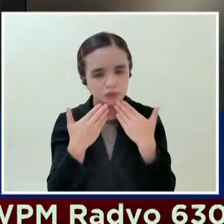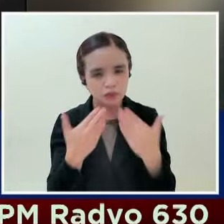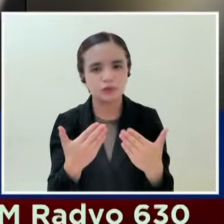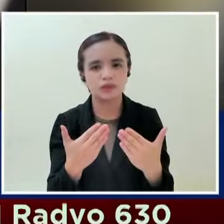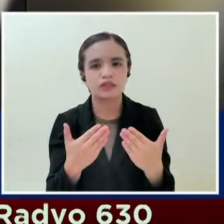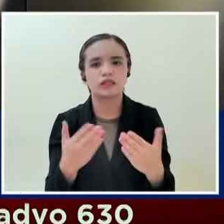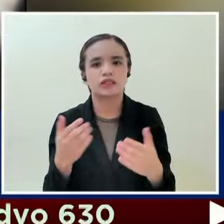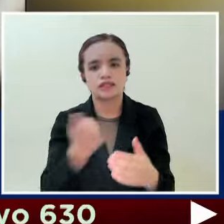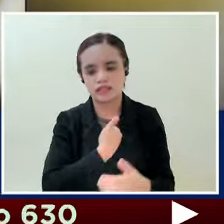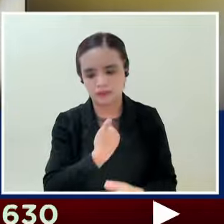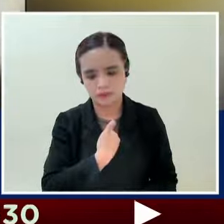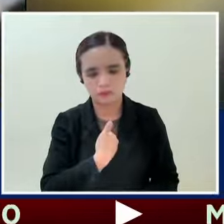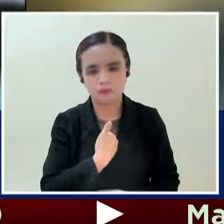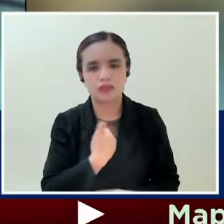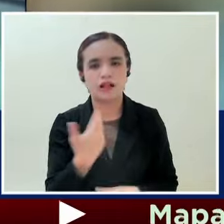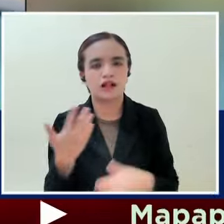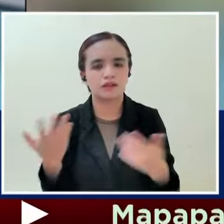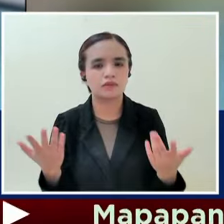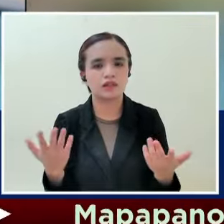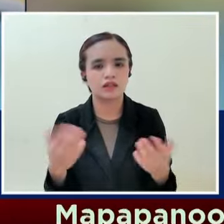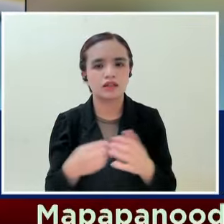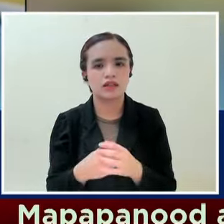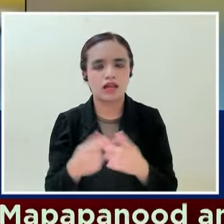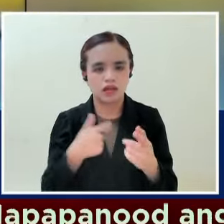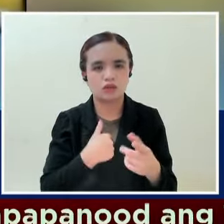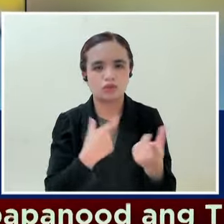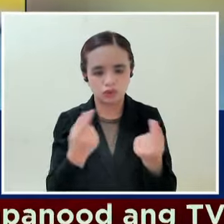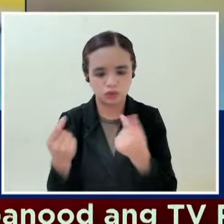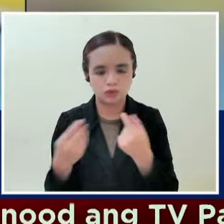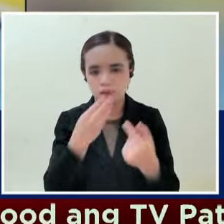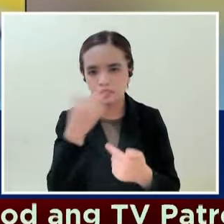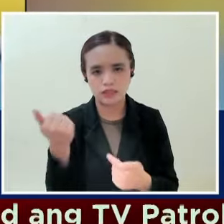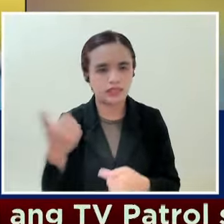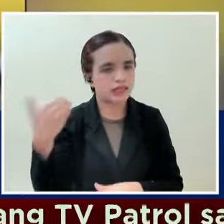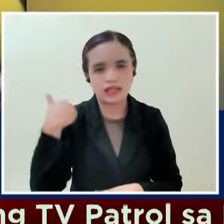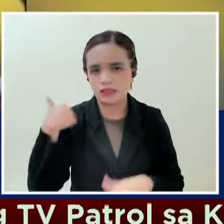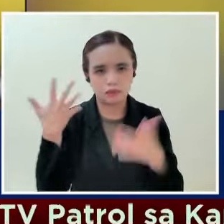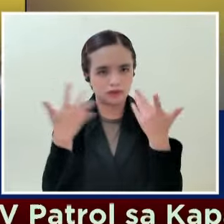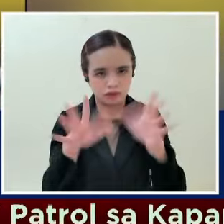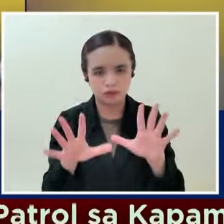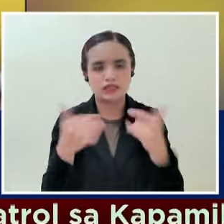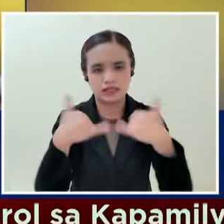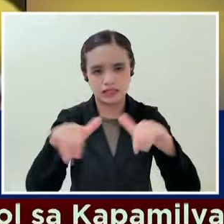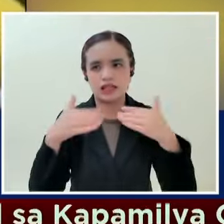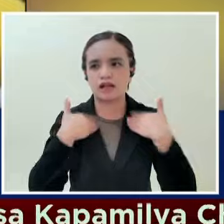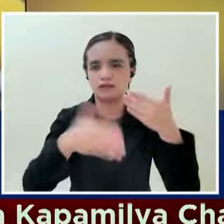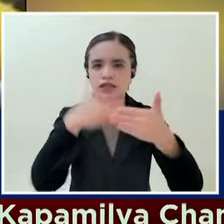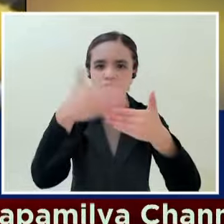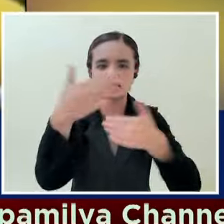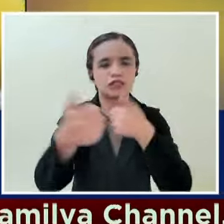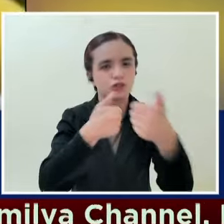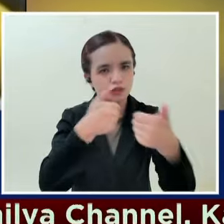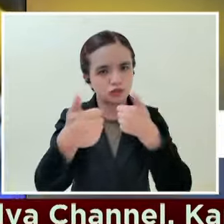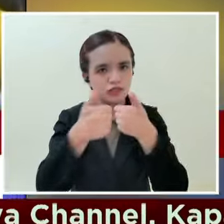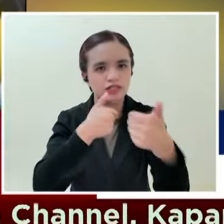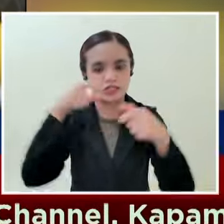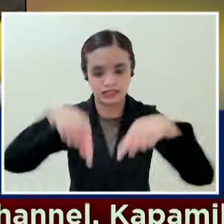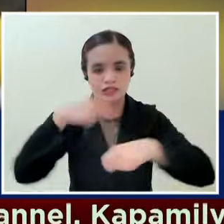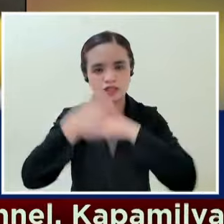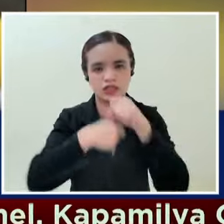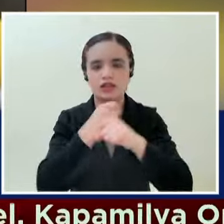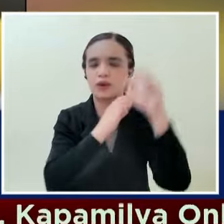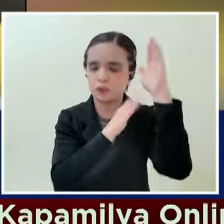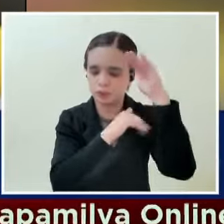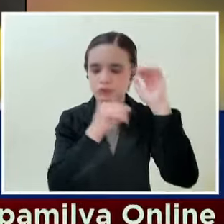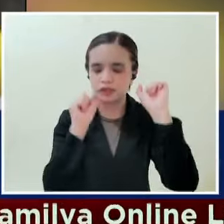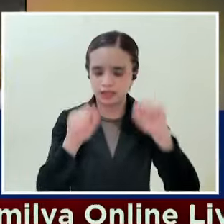myself, and yeah, I'm going to keep doing my best. The season's not over. There's still a few competitions for me to take part in this year, and hopefully I'll be able to